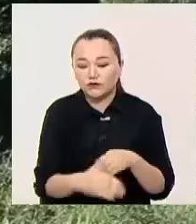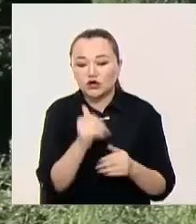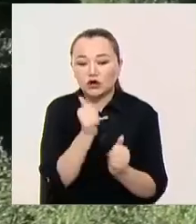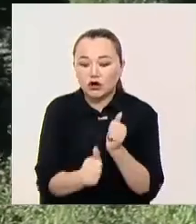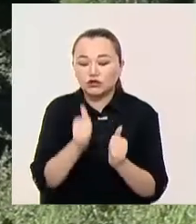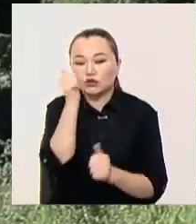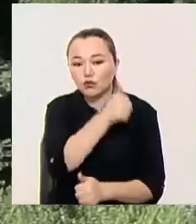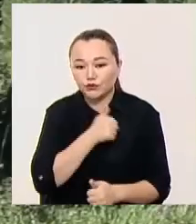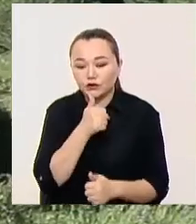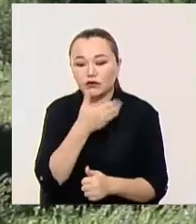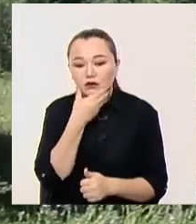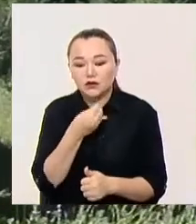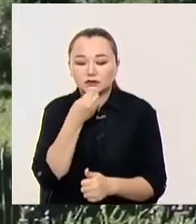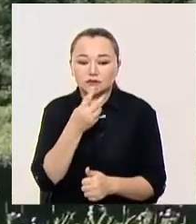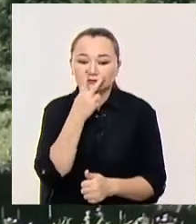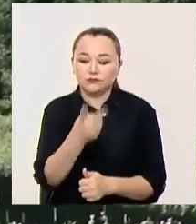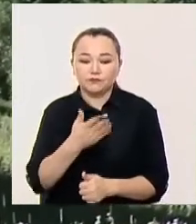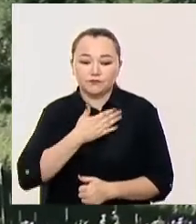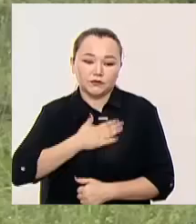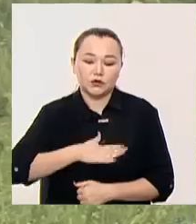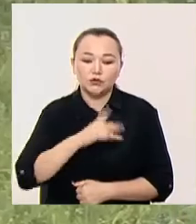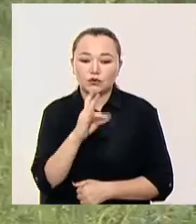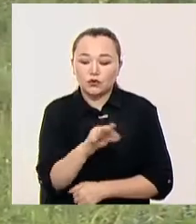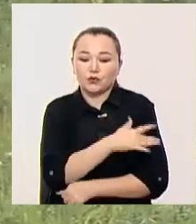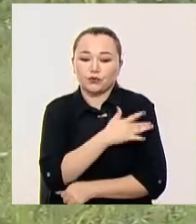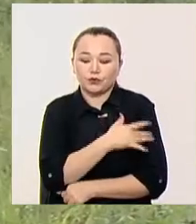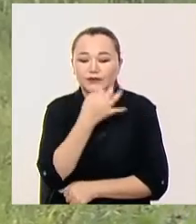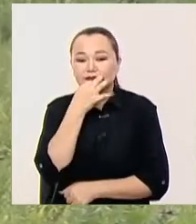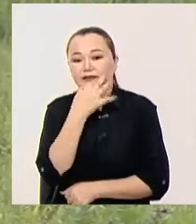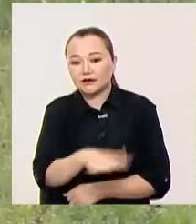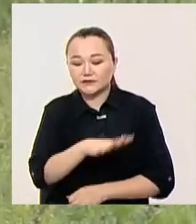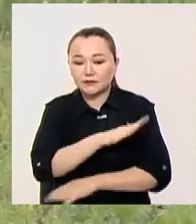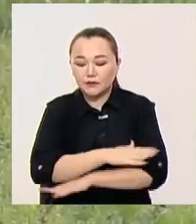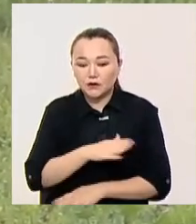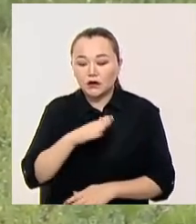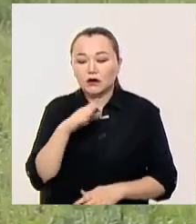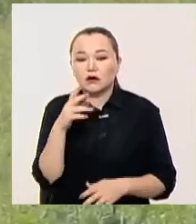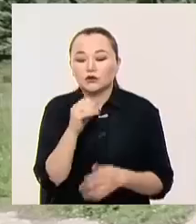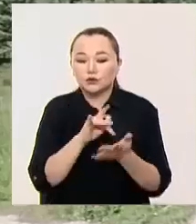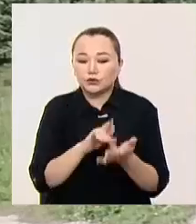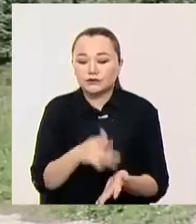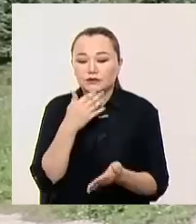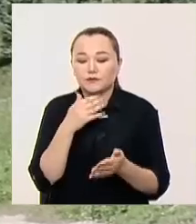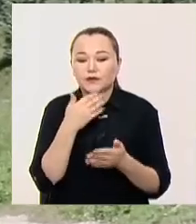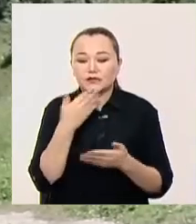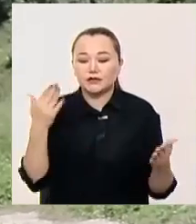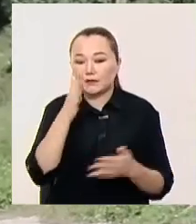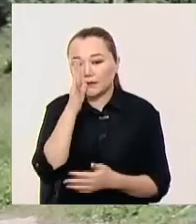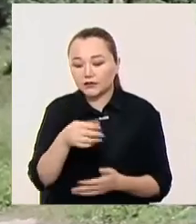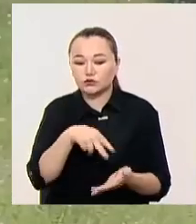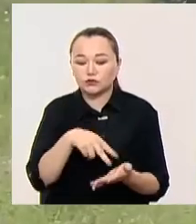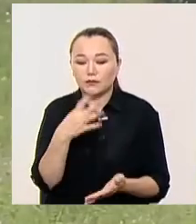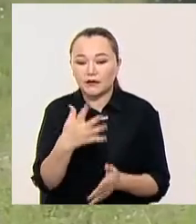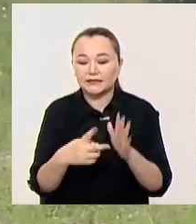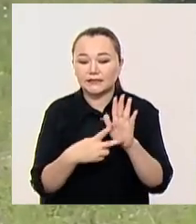сайын. Көркүнө көз тоятын, бирок кызмет көрсөтүүнө көңүл толмайтын туристтик аймактарда соңгу 5 жылда куну